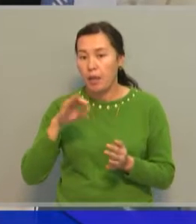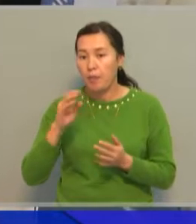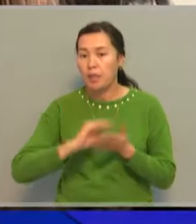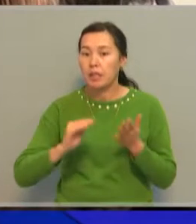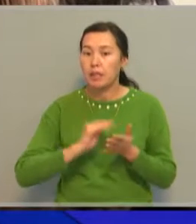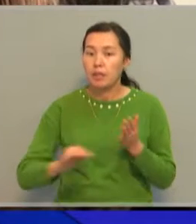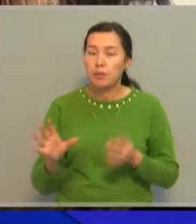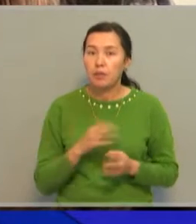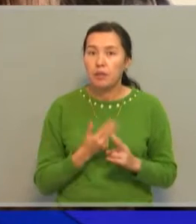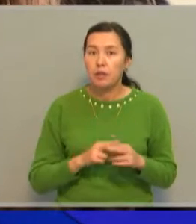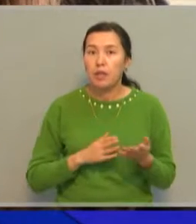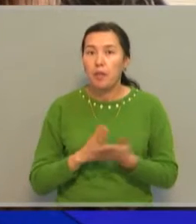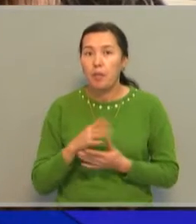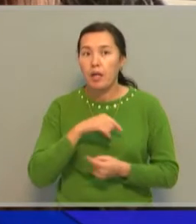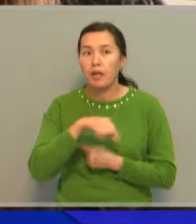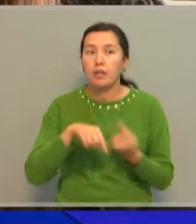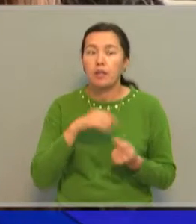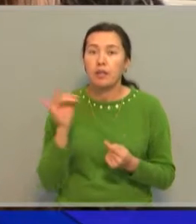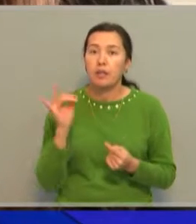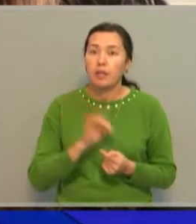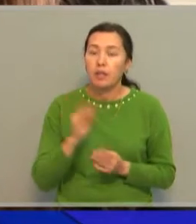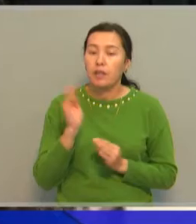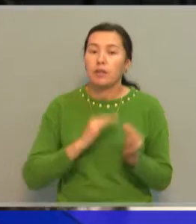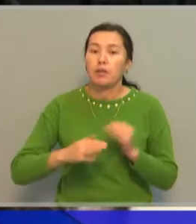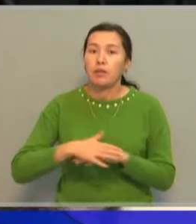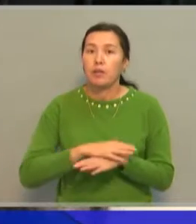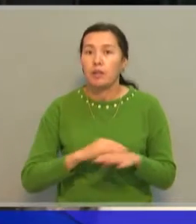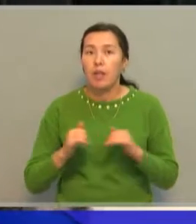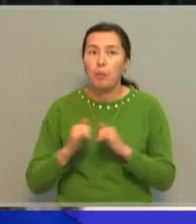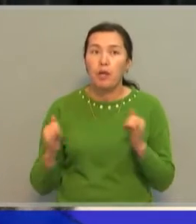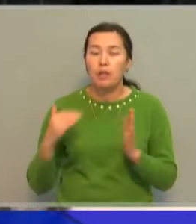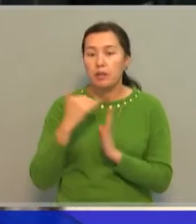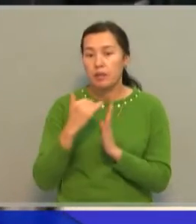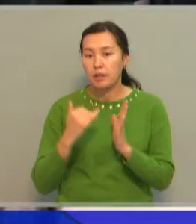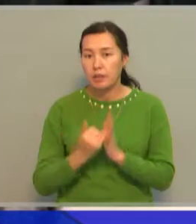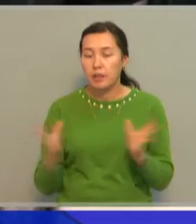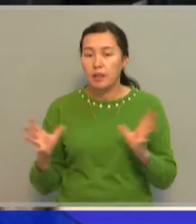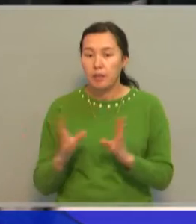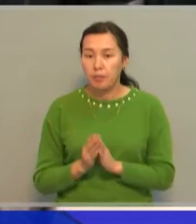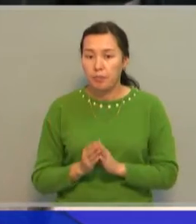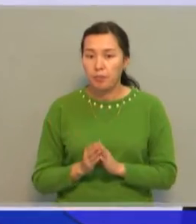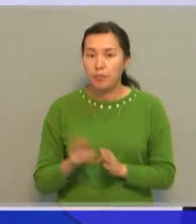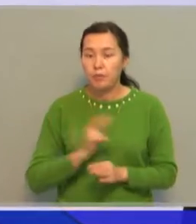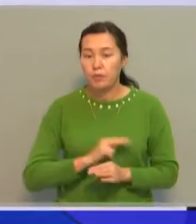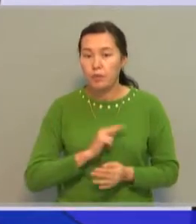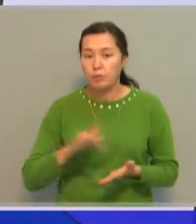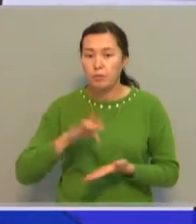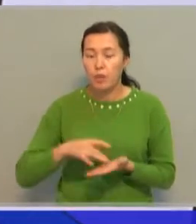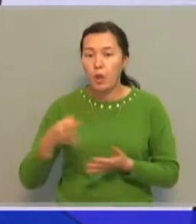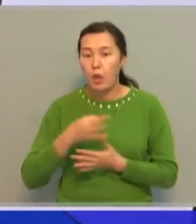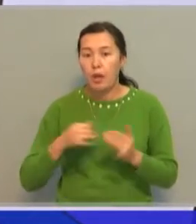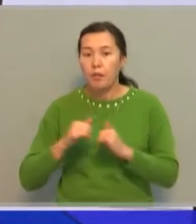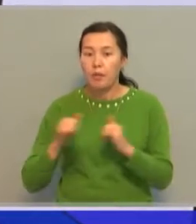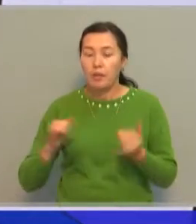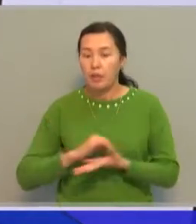анкета жүргізілген. Осы бағытта кәсіпкерлік және индустриалды инновациялық даму басқармасымен бірлесіп, іскер қала өңірлік